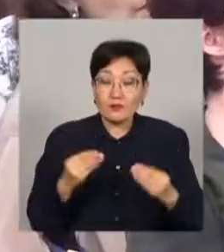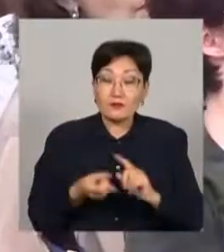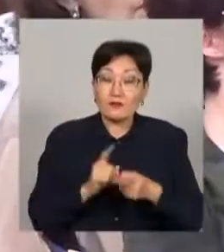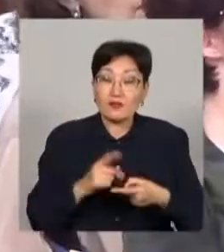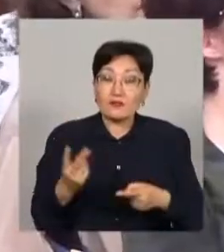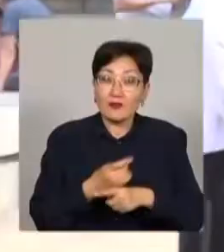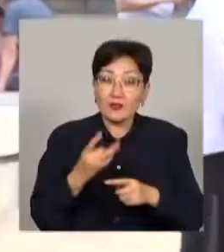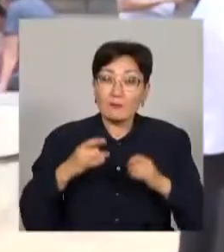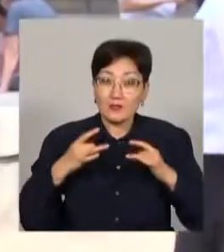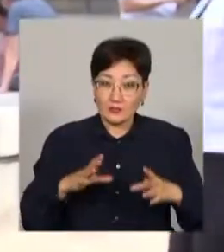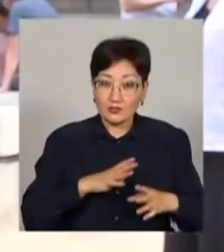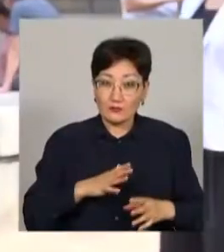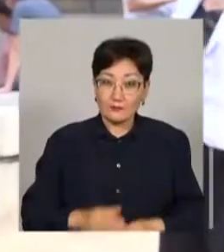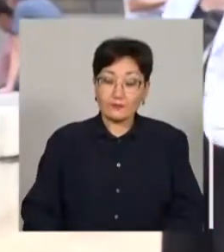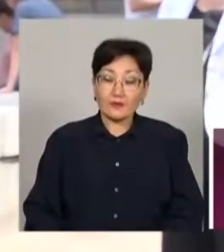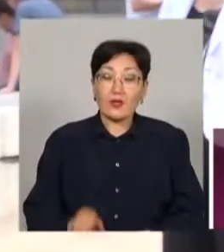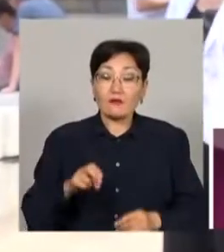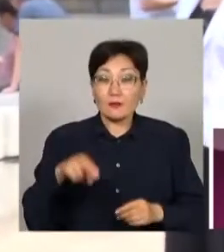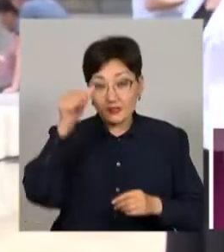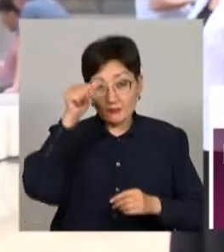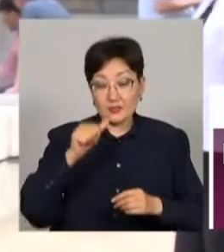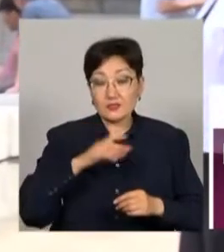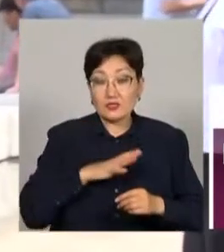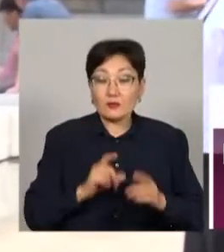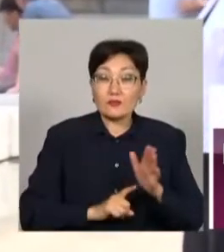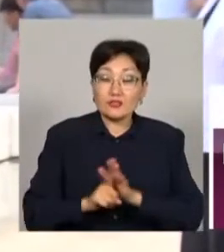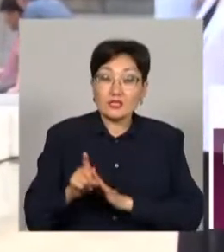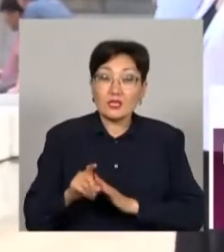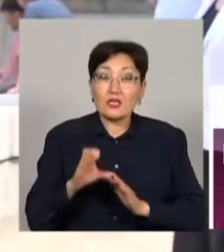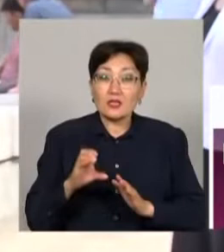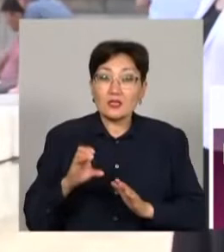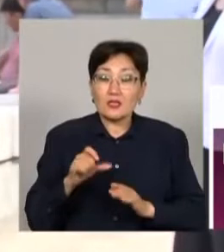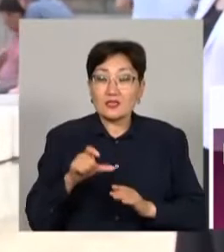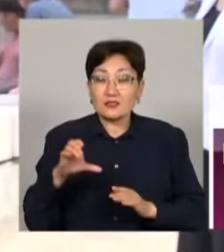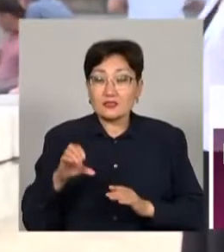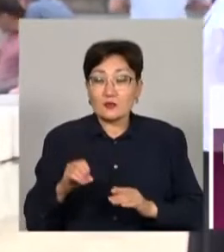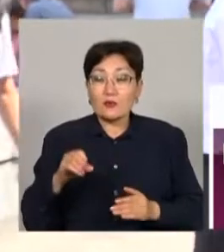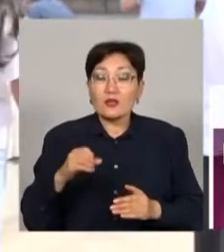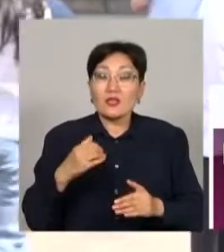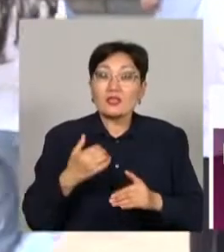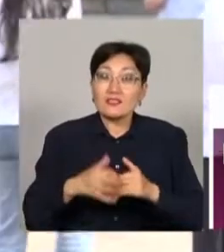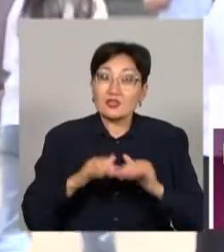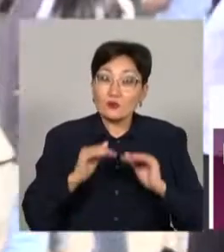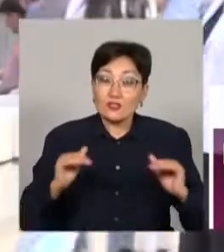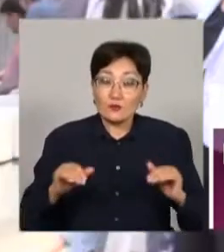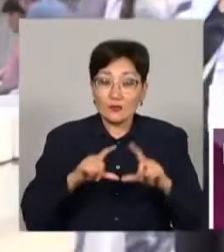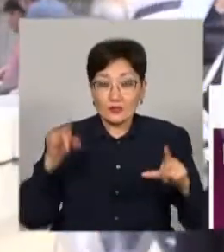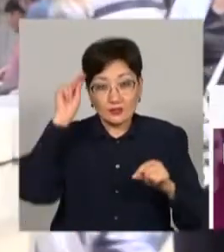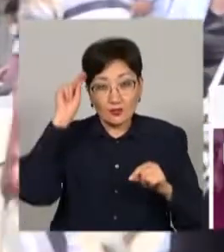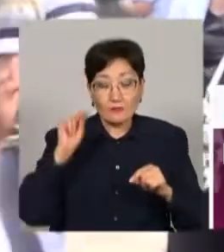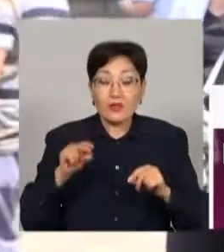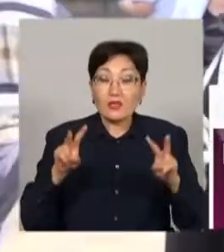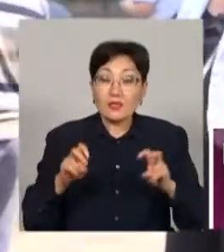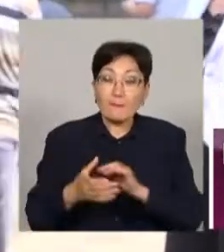двойным праздником. В апреле месяце было стартовано эссе среди участников школ на тему «Бірлігі